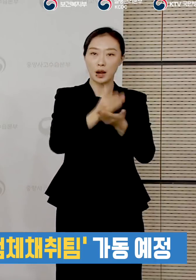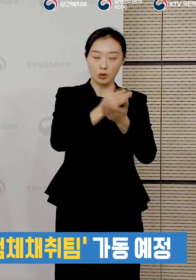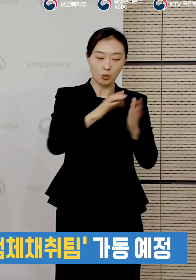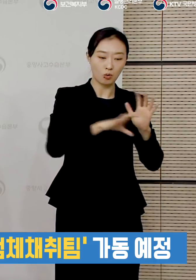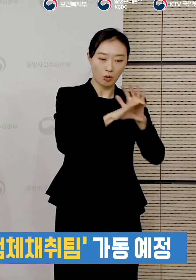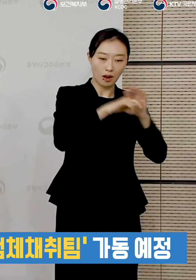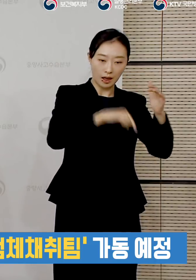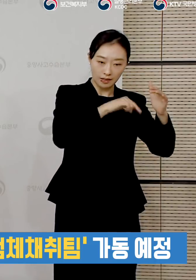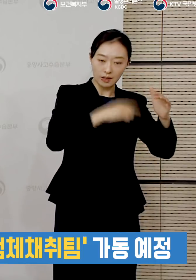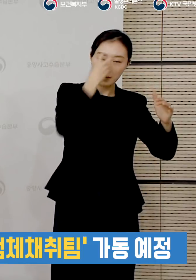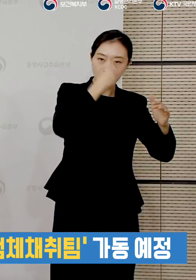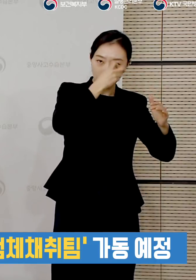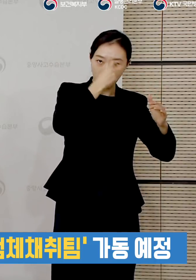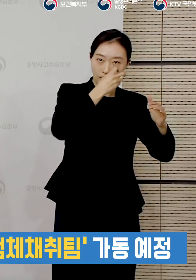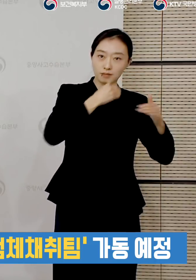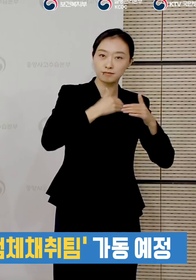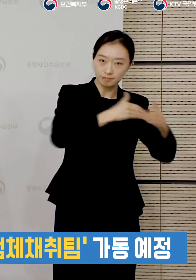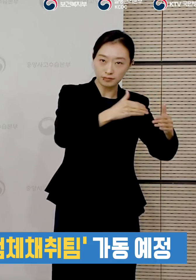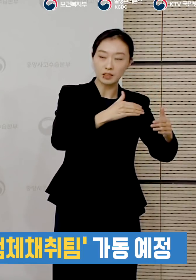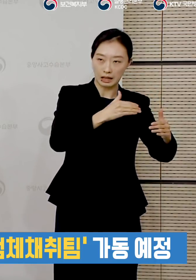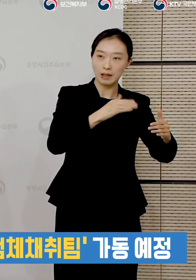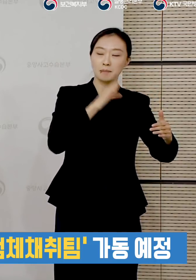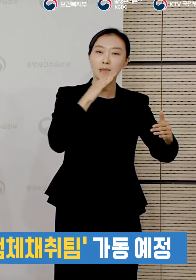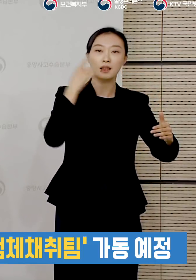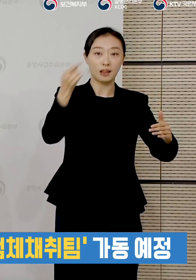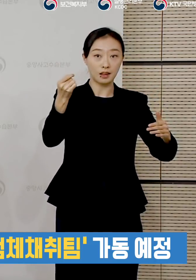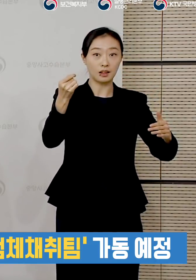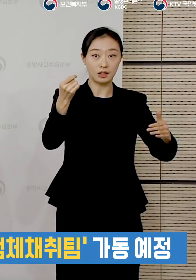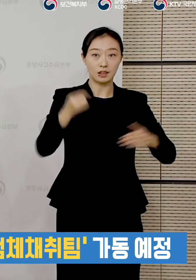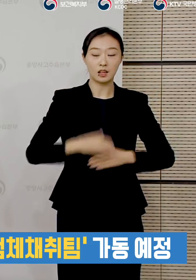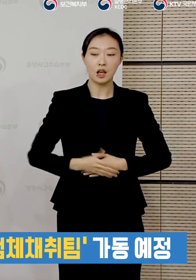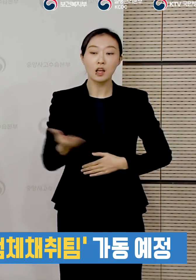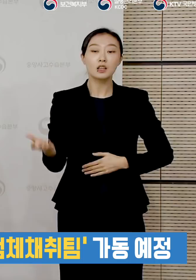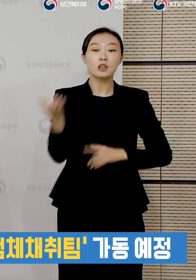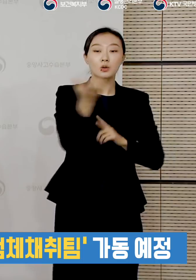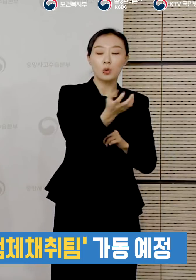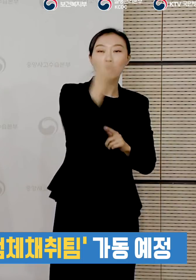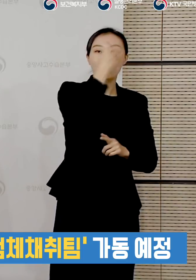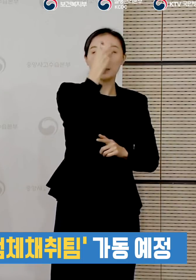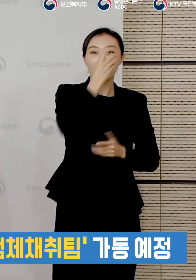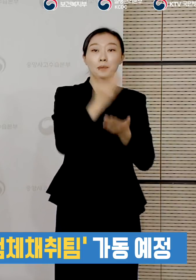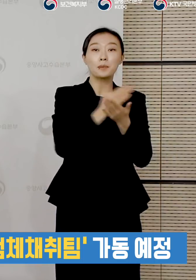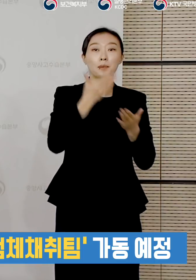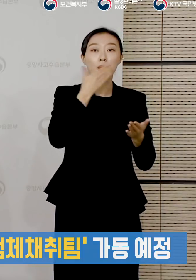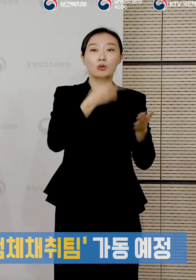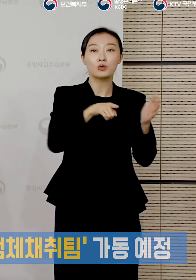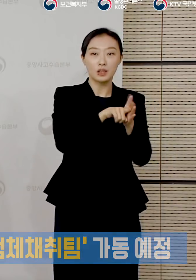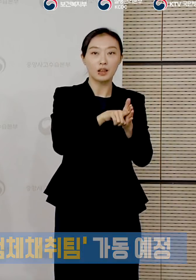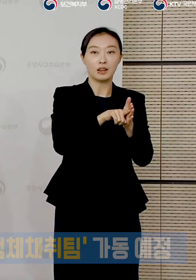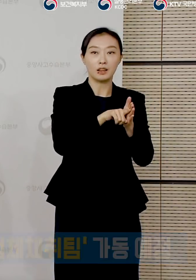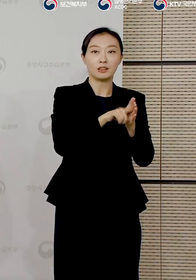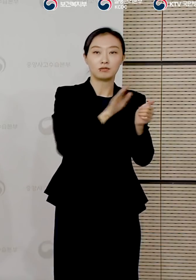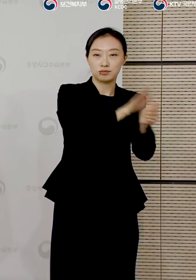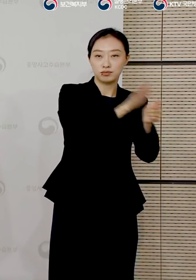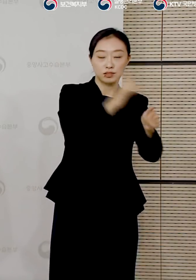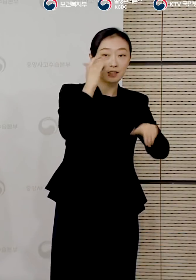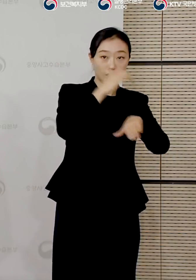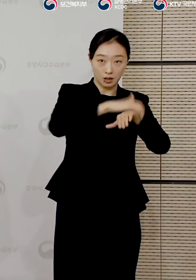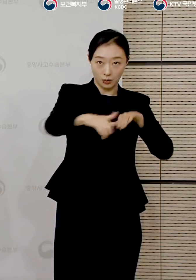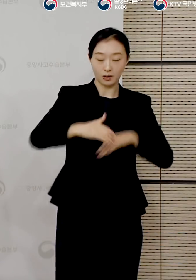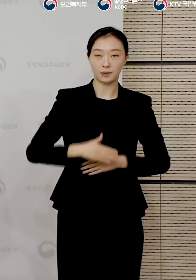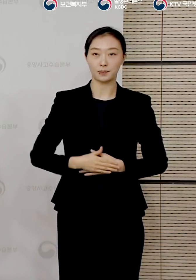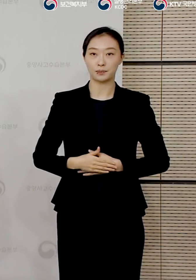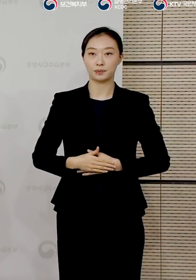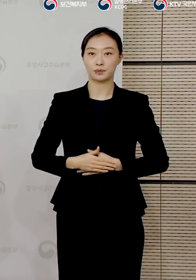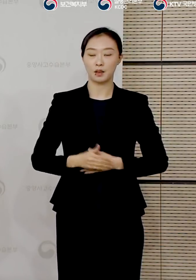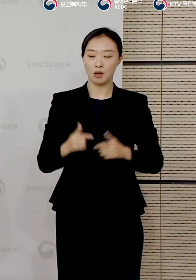적절하다고 판단되어 이동검체 채취팀을 가동하여 검사를 실시할 예정입니다. 확진되는